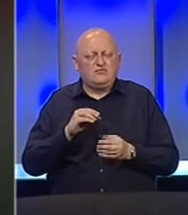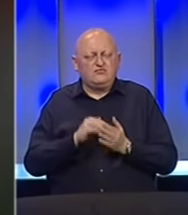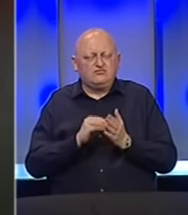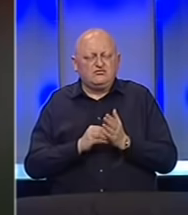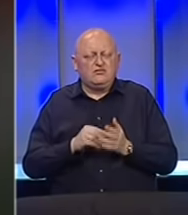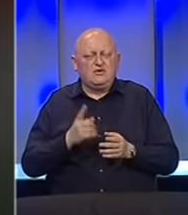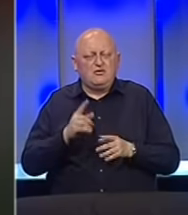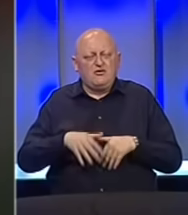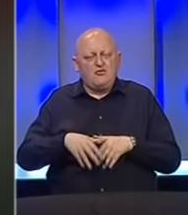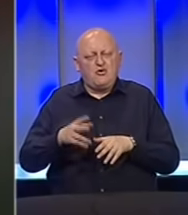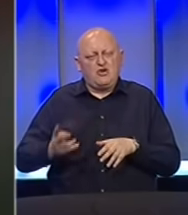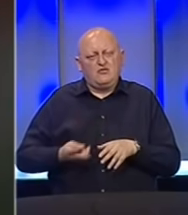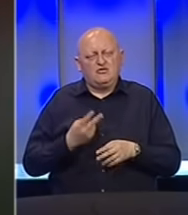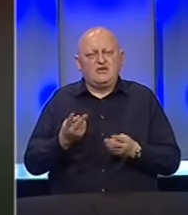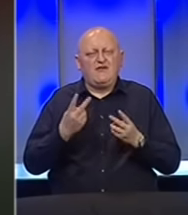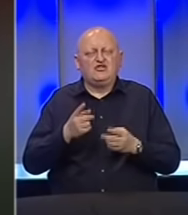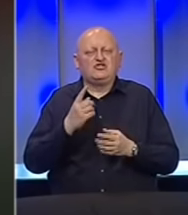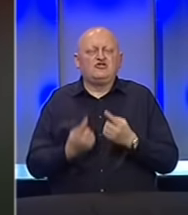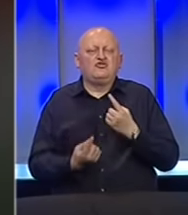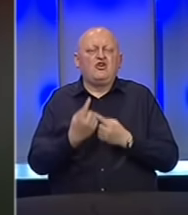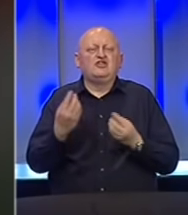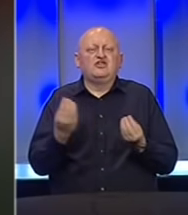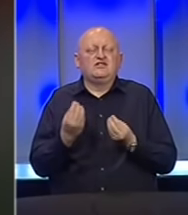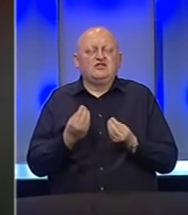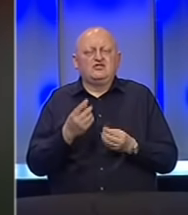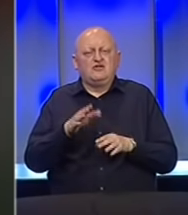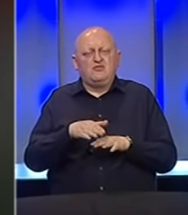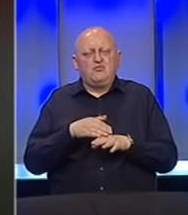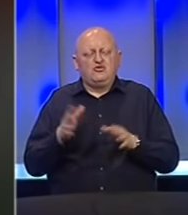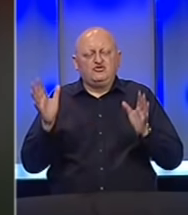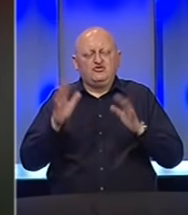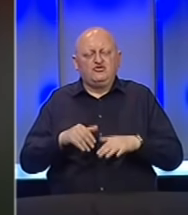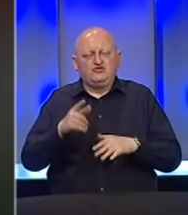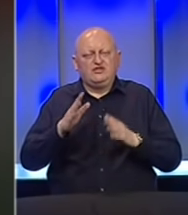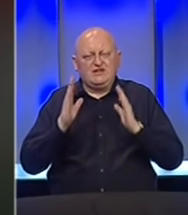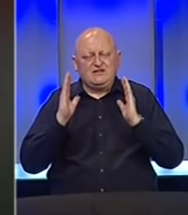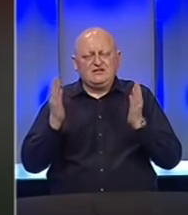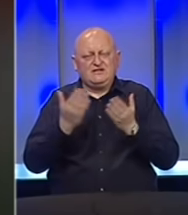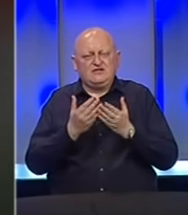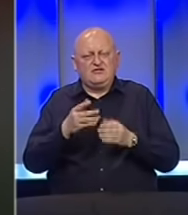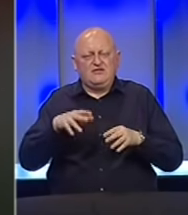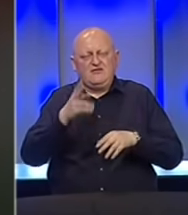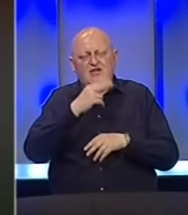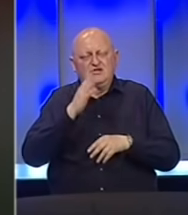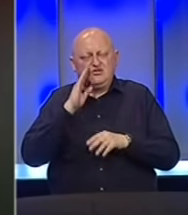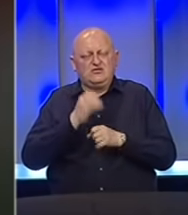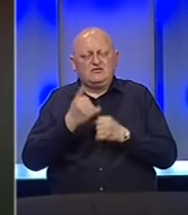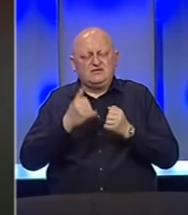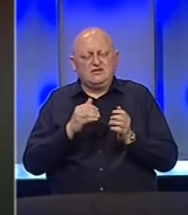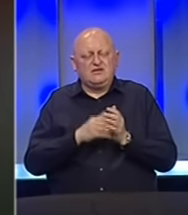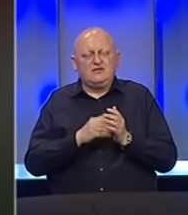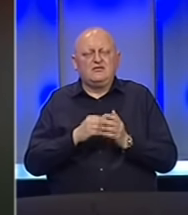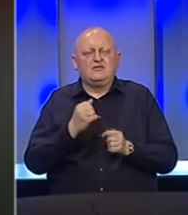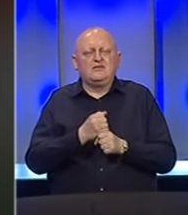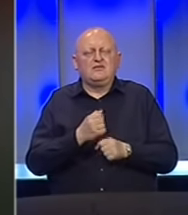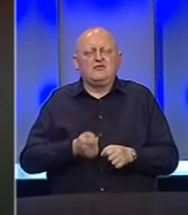Prva povorka ponosa bila je veoma važan događaj. Zašto? Zato što je počela rušiti te zidove. Vlasti u Bosni i Hercegovini sada trebaju da